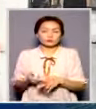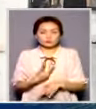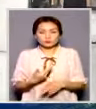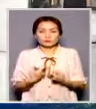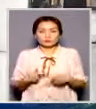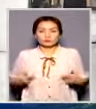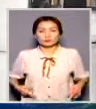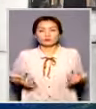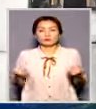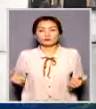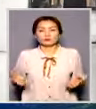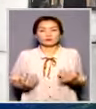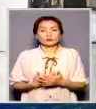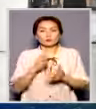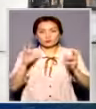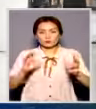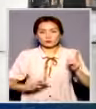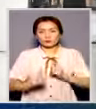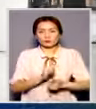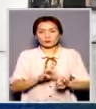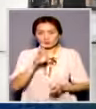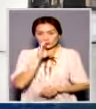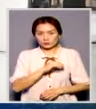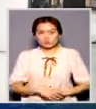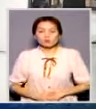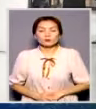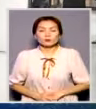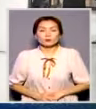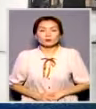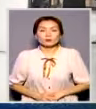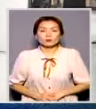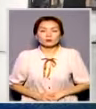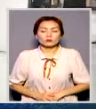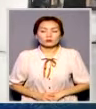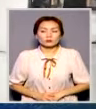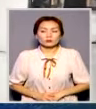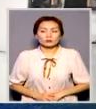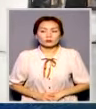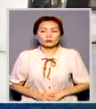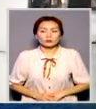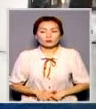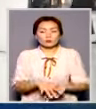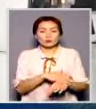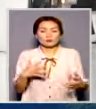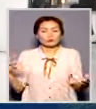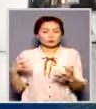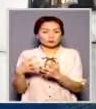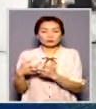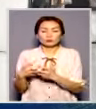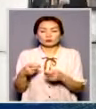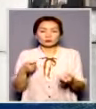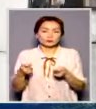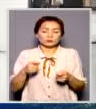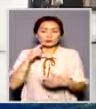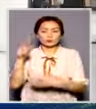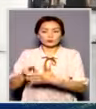халықта қазіргі мына жаңа конституцияда мүмкіндіктер бар. Міне осы мүмкіндіктер халықтың болашаққа деген, билікке деген